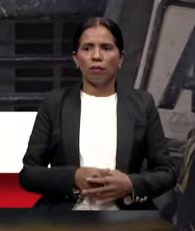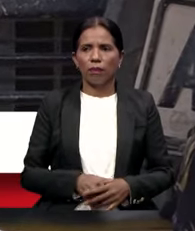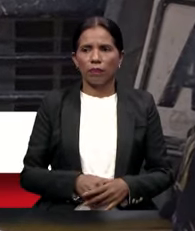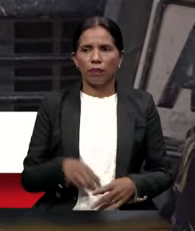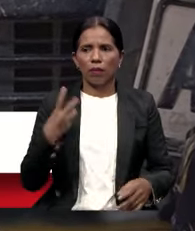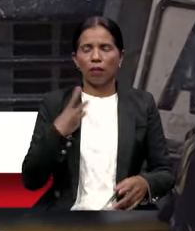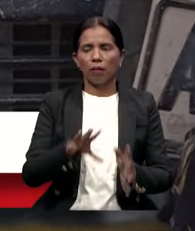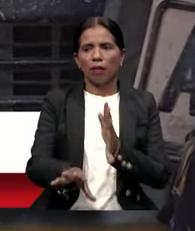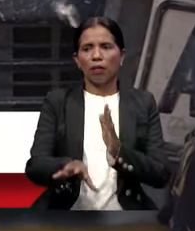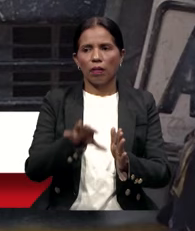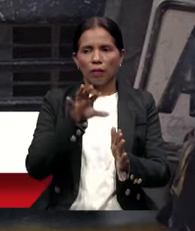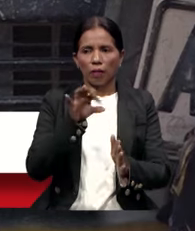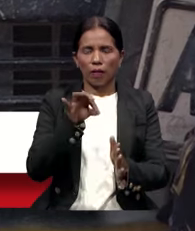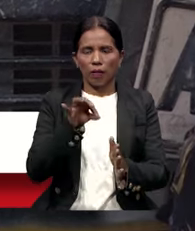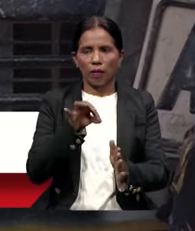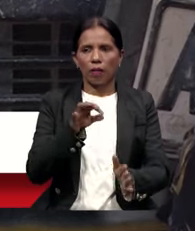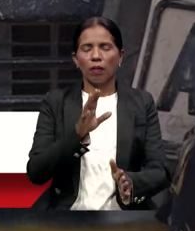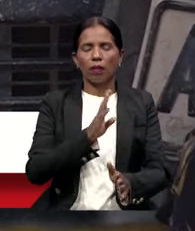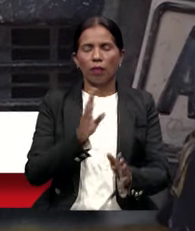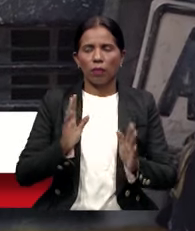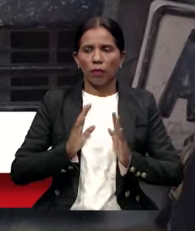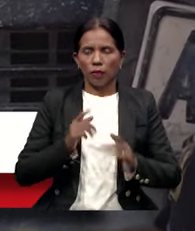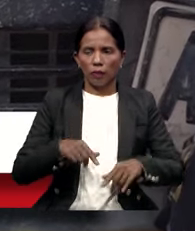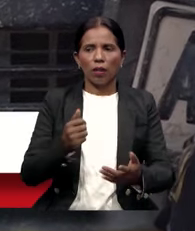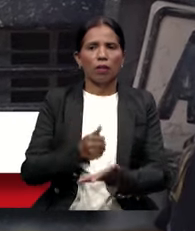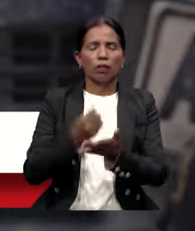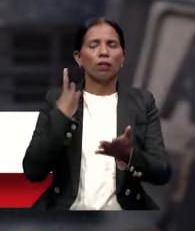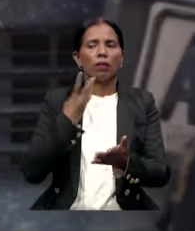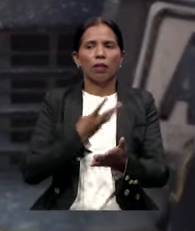Ami hili te ba bot sira ba te uin maklata mata fali